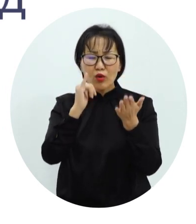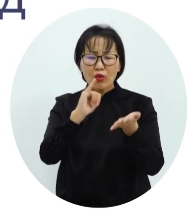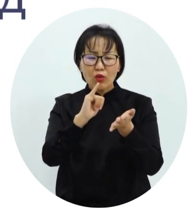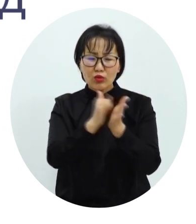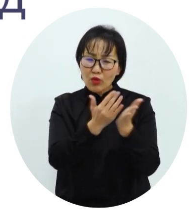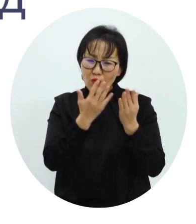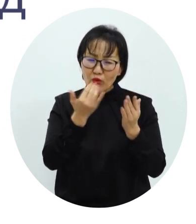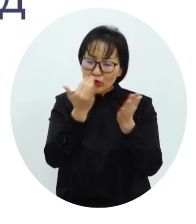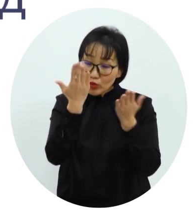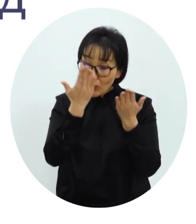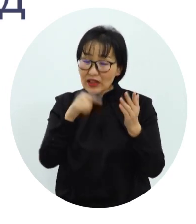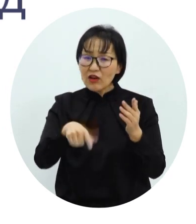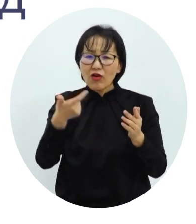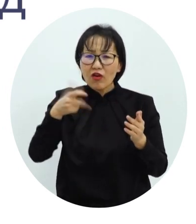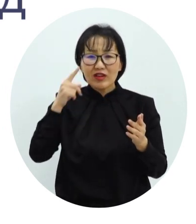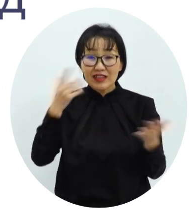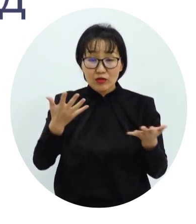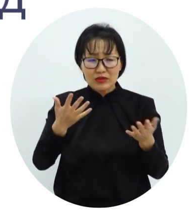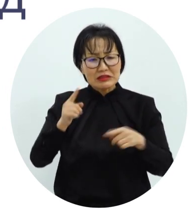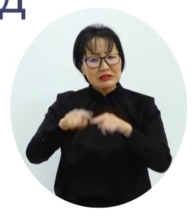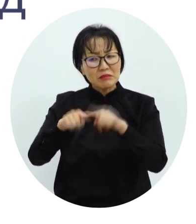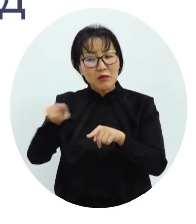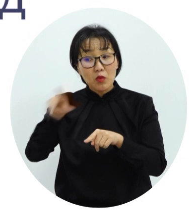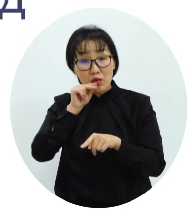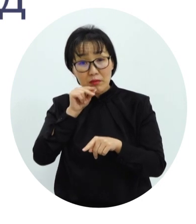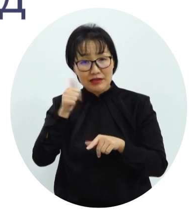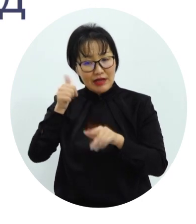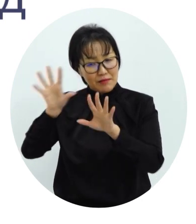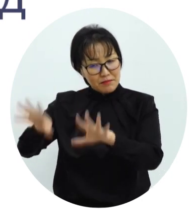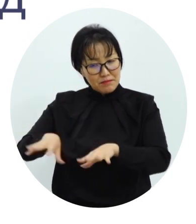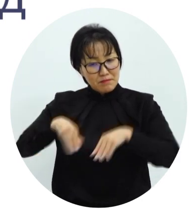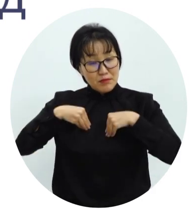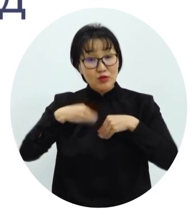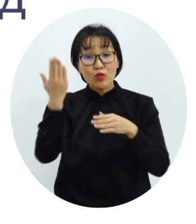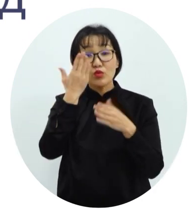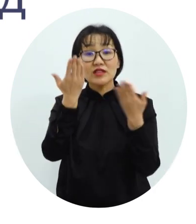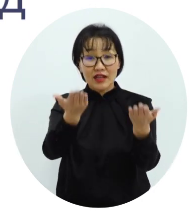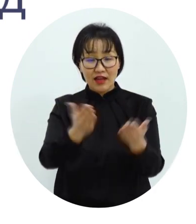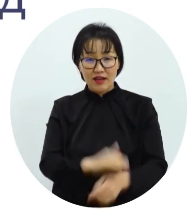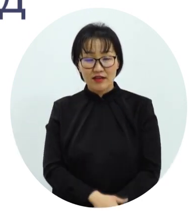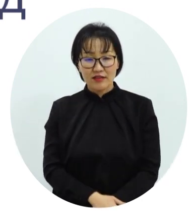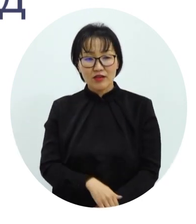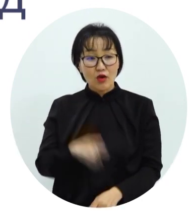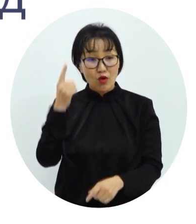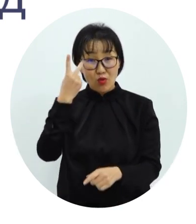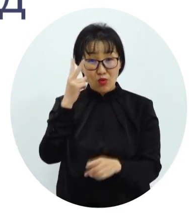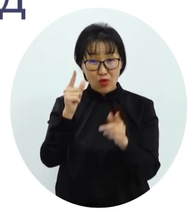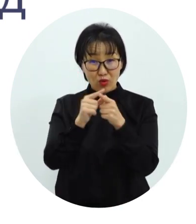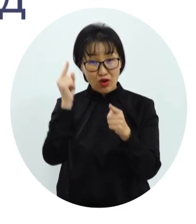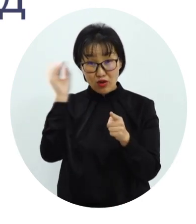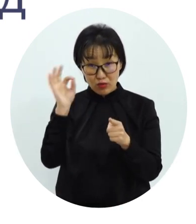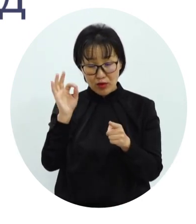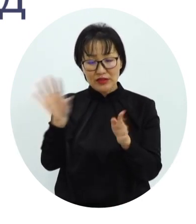мэдрэмж төрүүлж байна гэдгийг нь сайн мэдэрч уншихыг хичээгээрэй. Үгийн утга нь ойлгохтгүй үг байвал тэмдэглэж авч болно